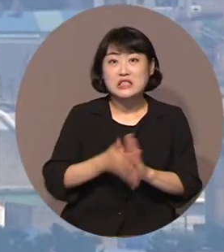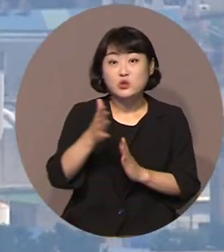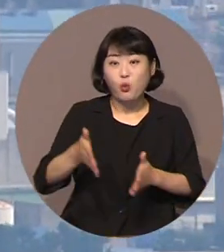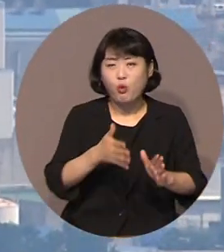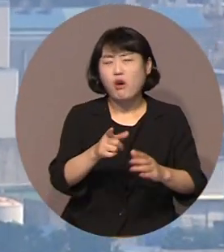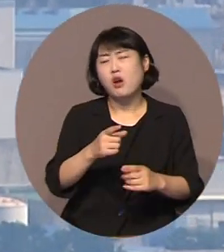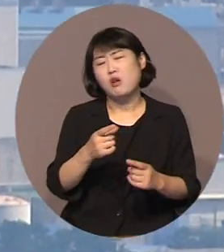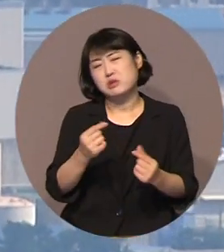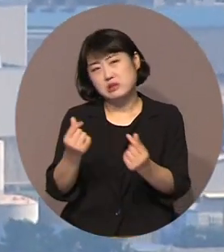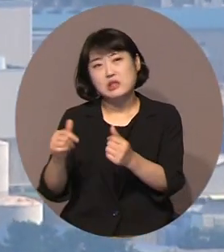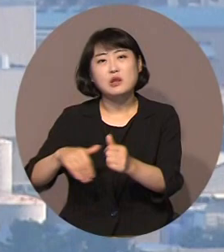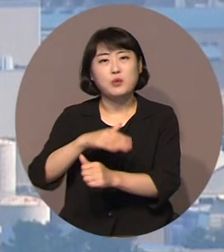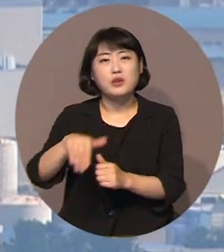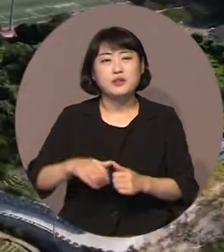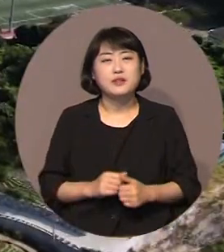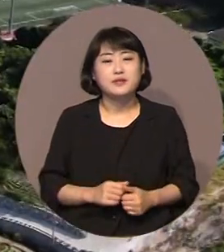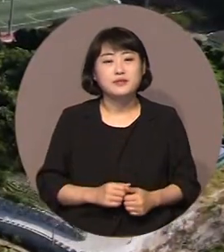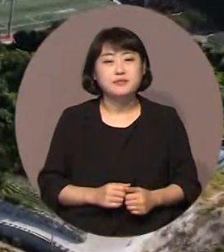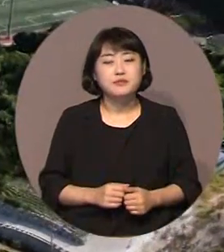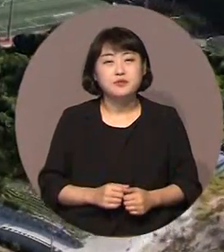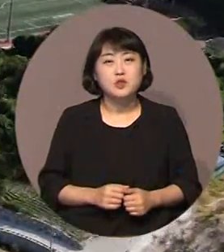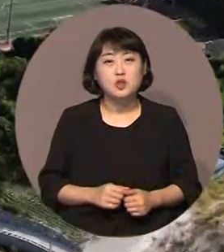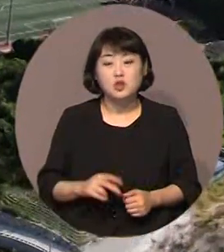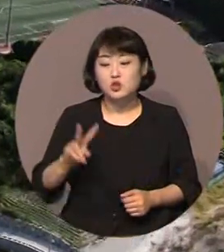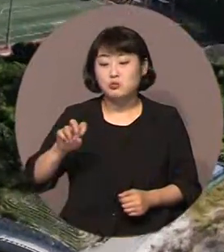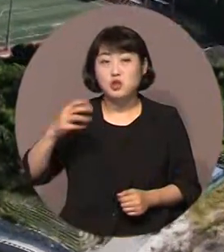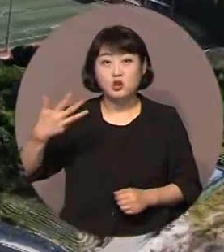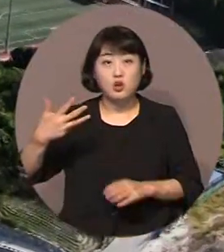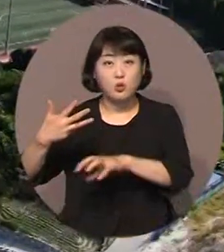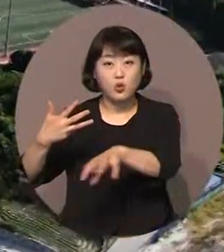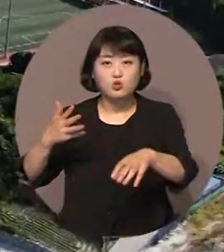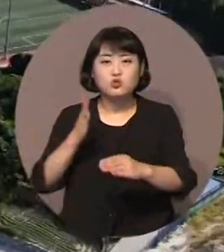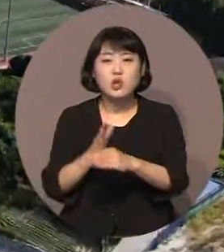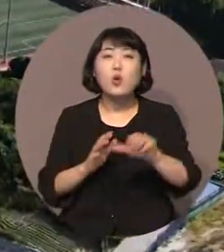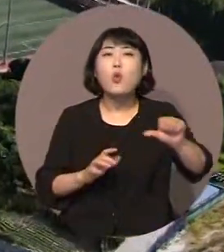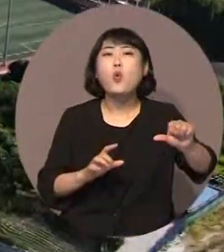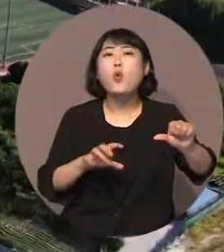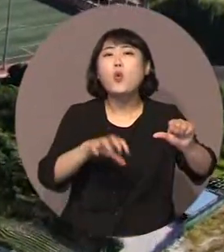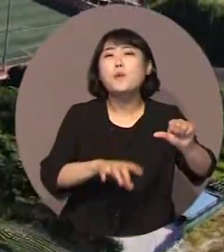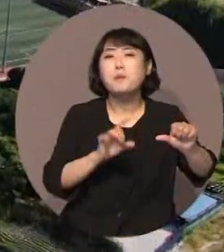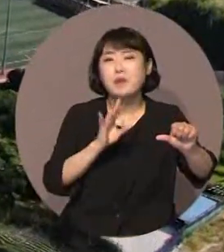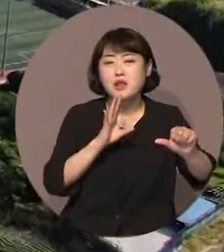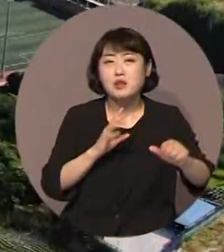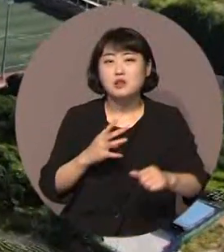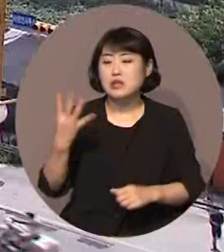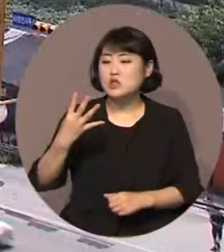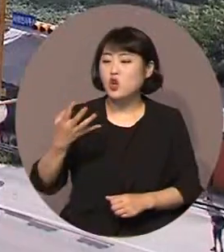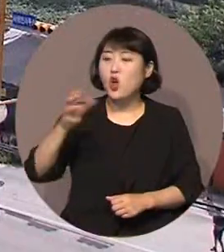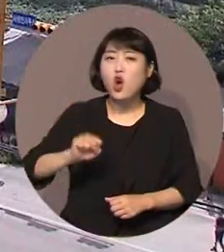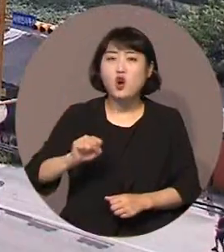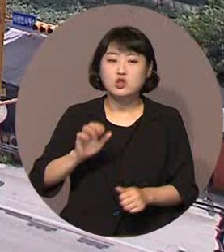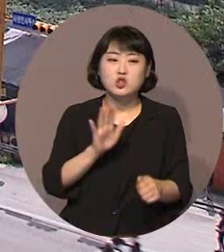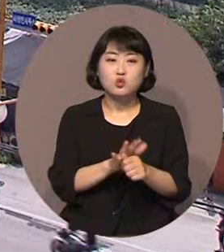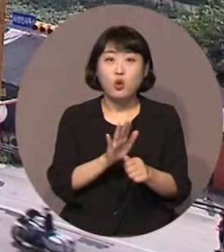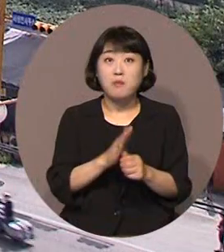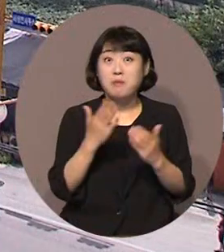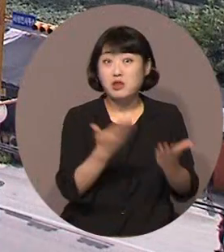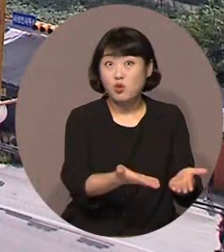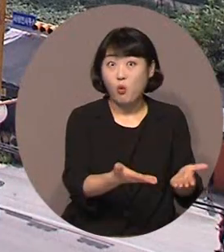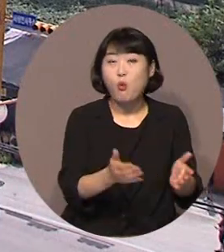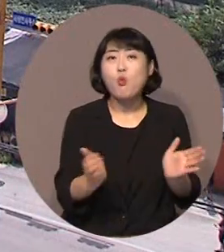처지입니다. 전체 원전 주변 지역 28곳 가운데 5곳만 한 해 4천억 원 넘게 지원받은